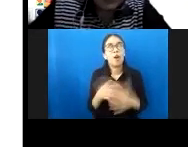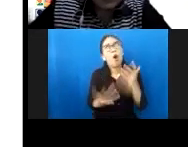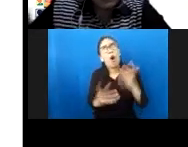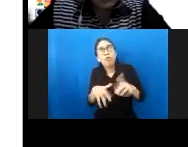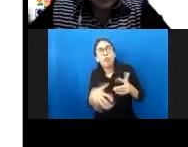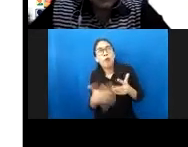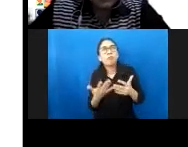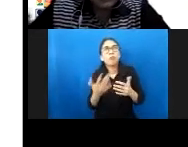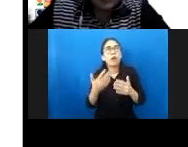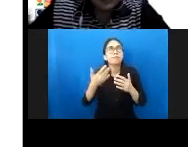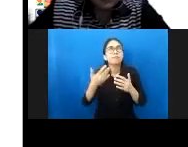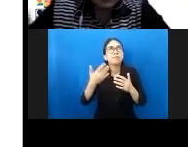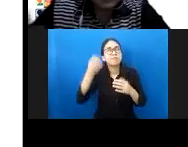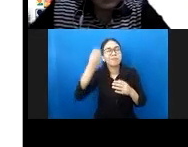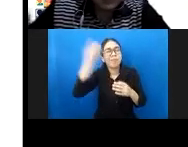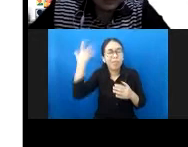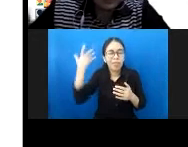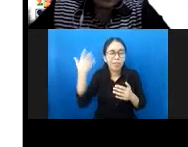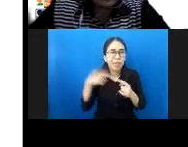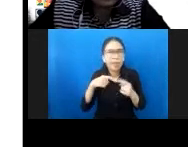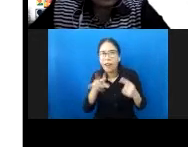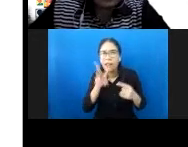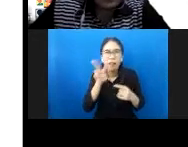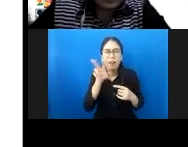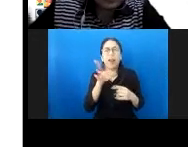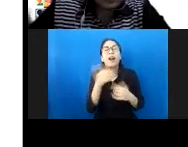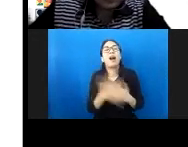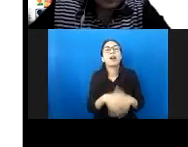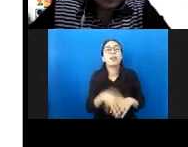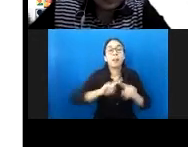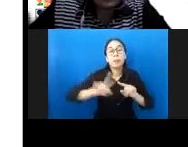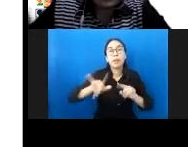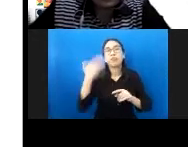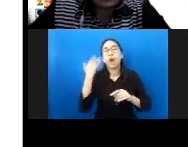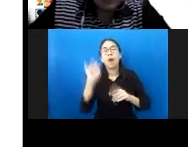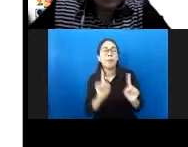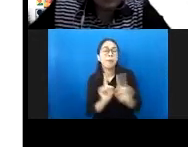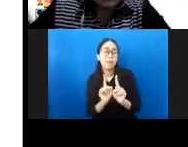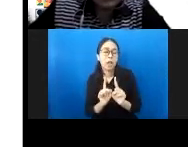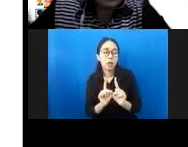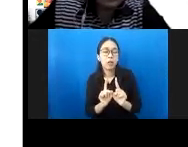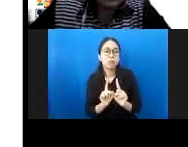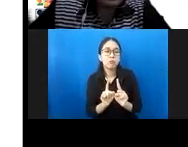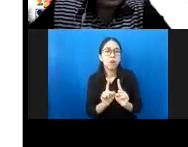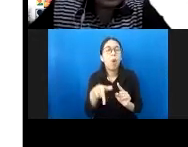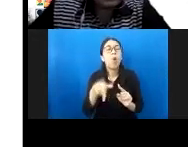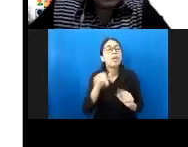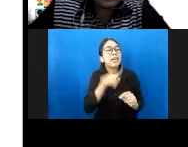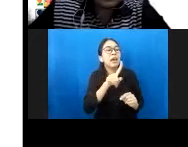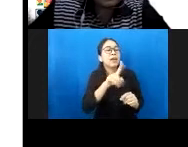terlewatkan. Tapi alhamdulillah pada saat itu dengan pendampingan kami berikan ini loh harus lengkap dan sebagainya.